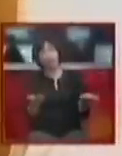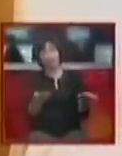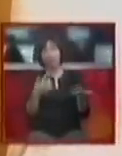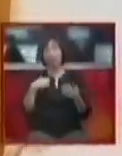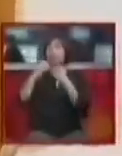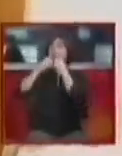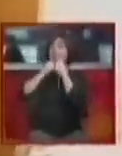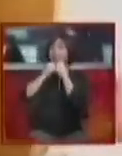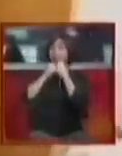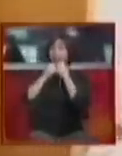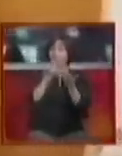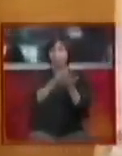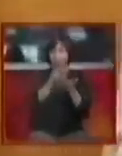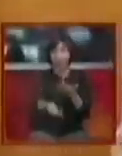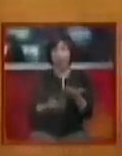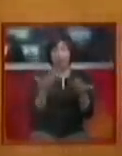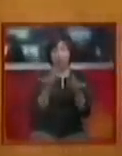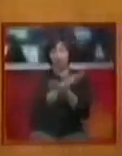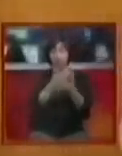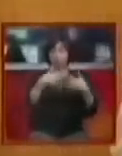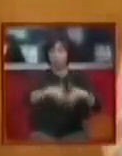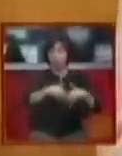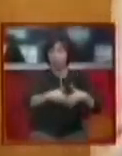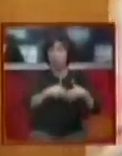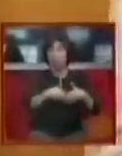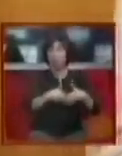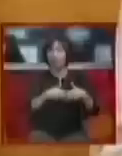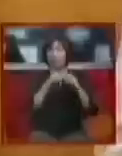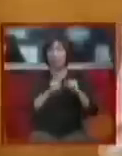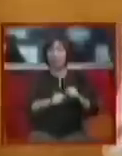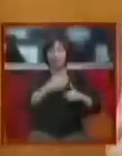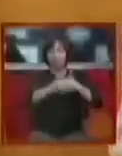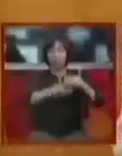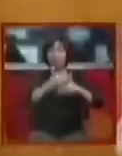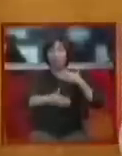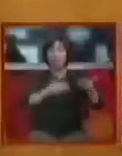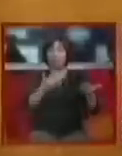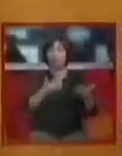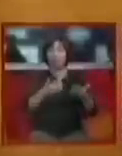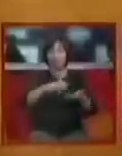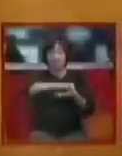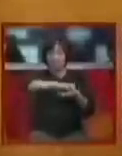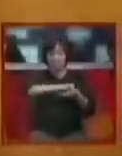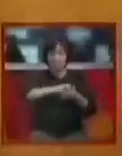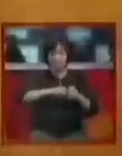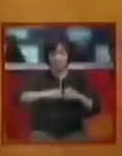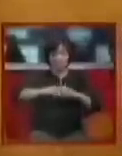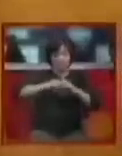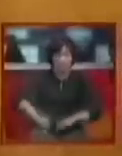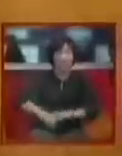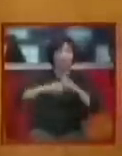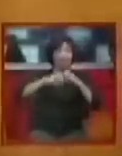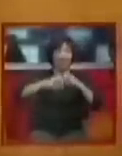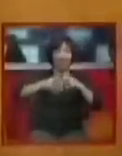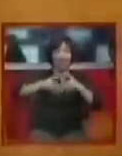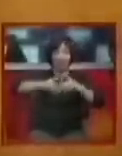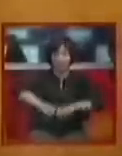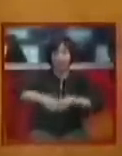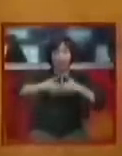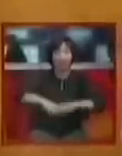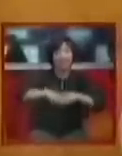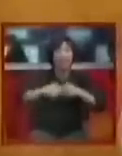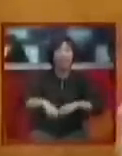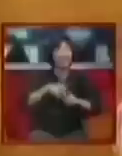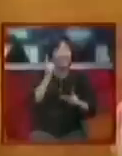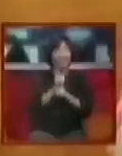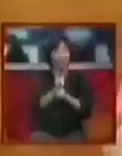ito. Bibili pa tayo ng mga bagong makinang magpoproseso ng bunot para makuha ang mga hiblang ginagawa sa cocoa